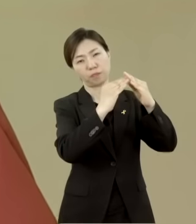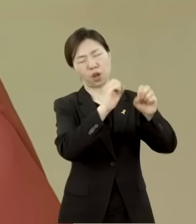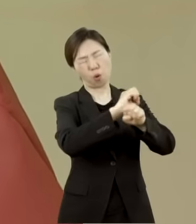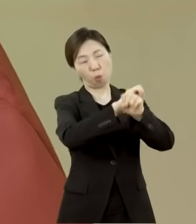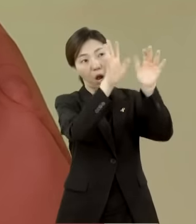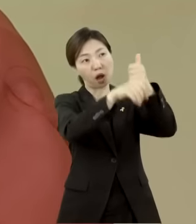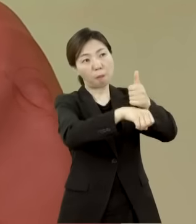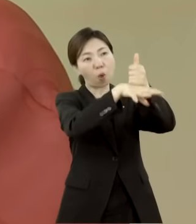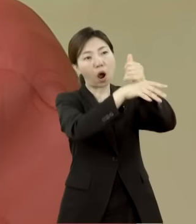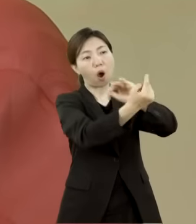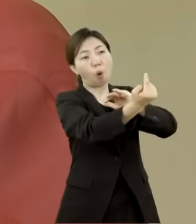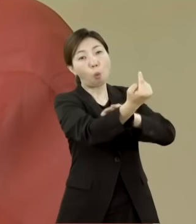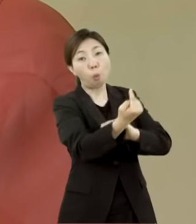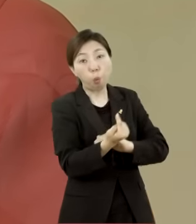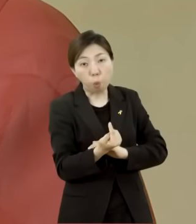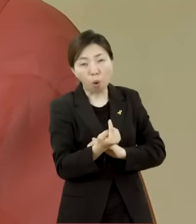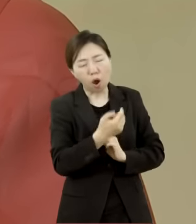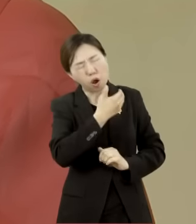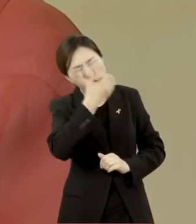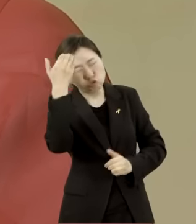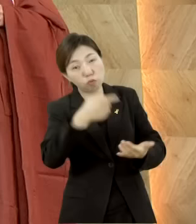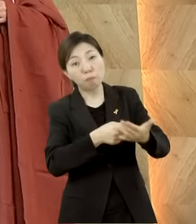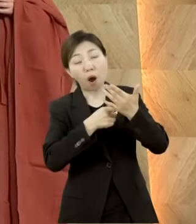집 안에 들어오시는 꿈을